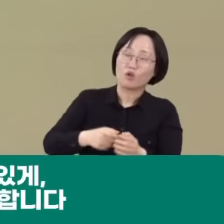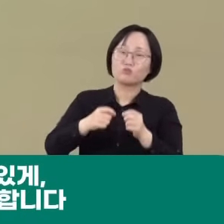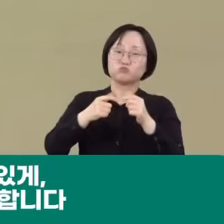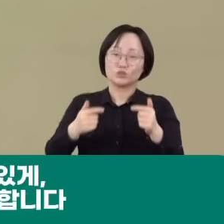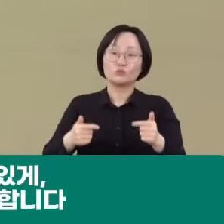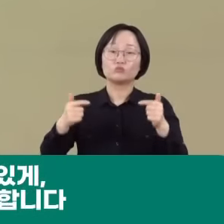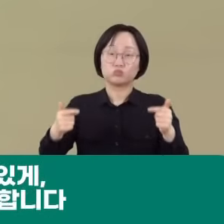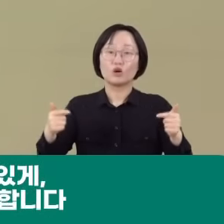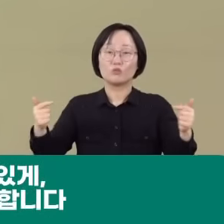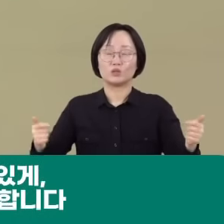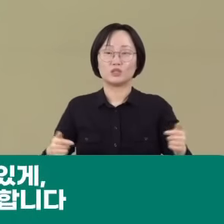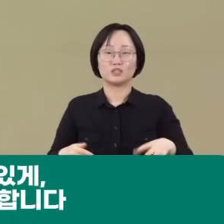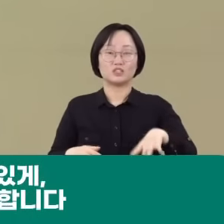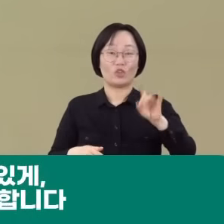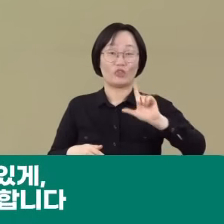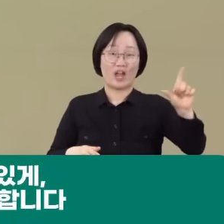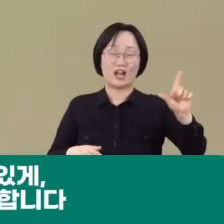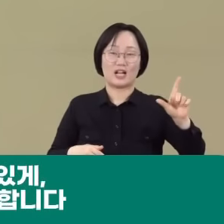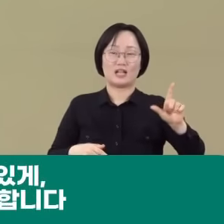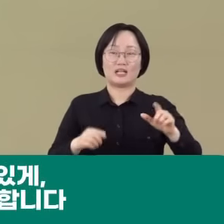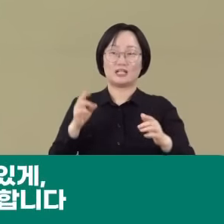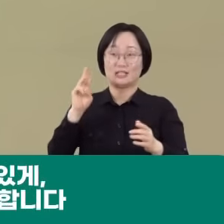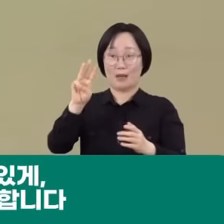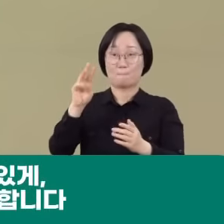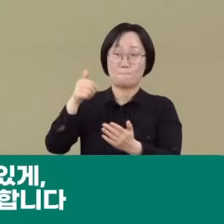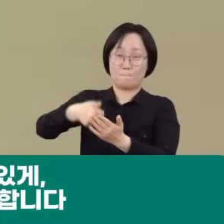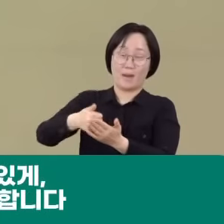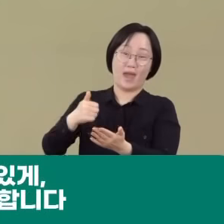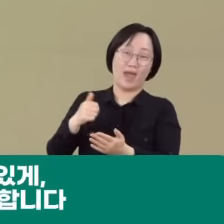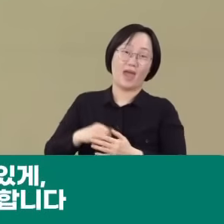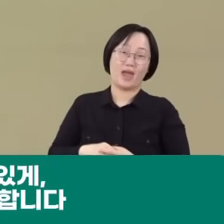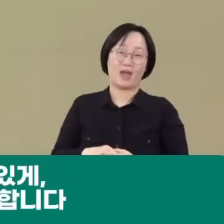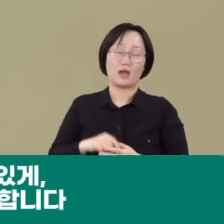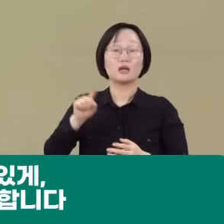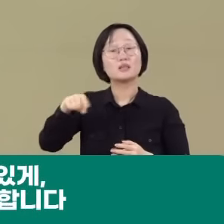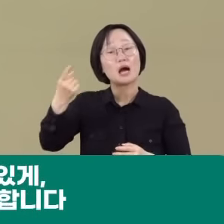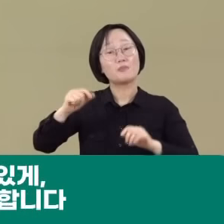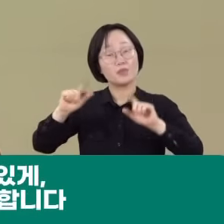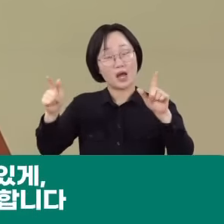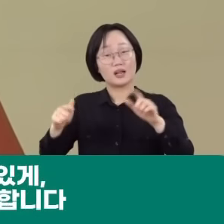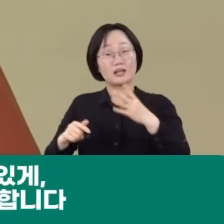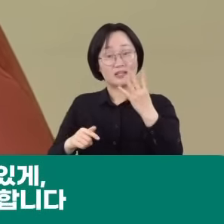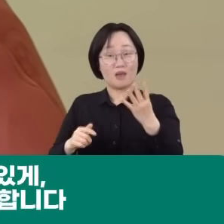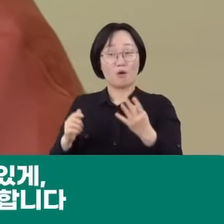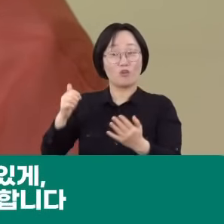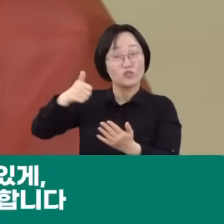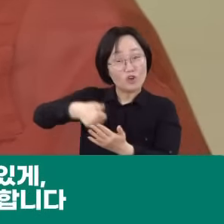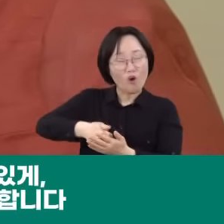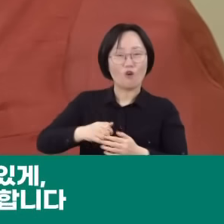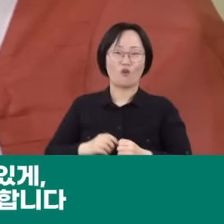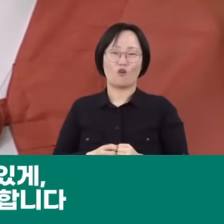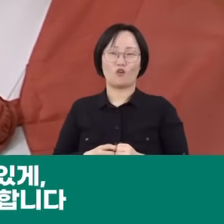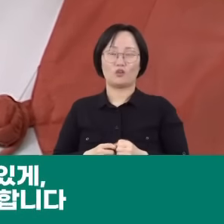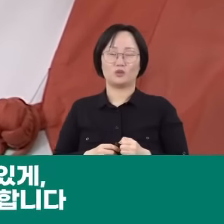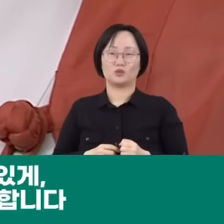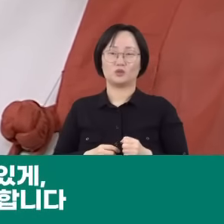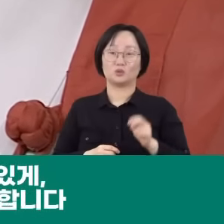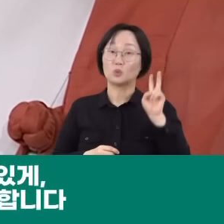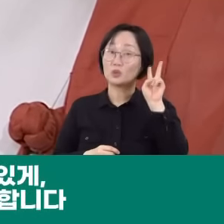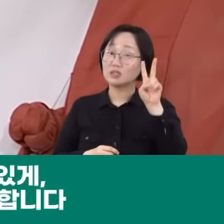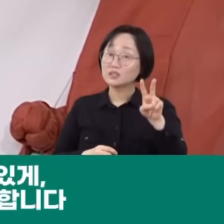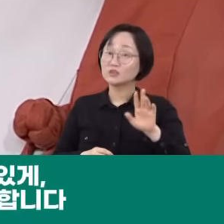첫날은 세 번 절하고 다음 날은네 번 저라고 다다다음 날은 다섯